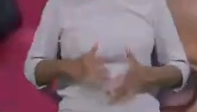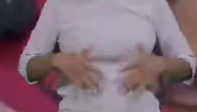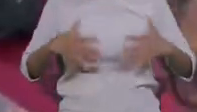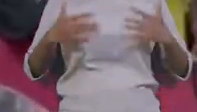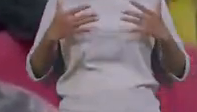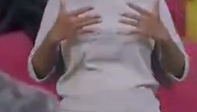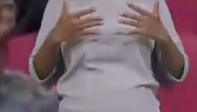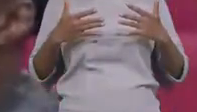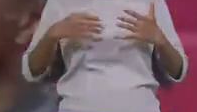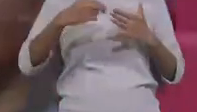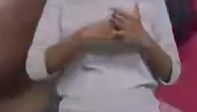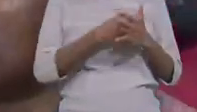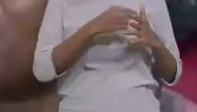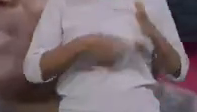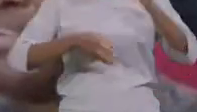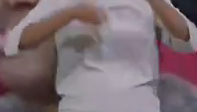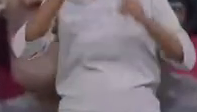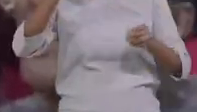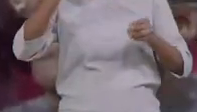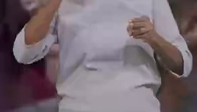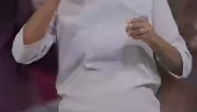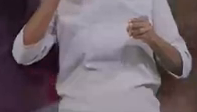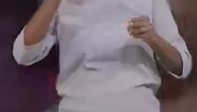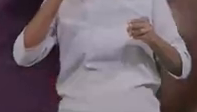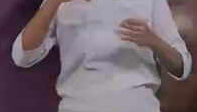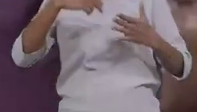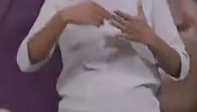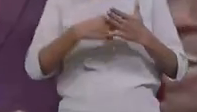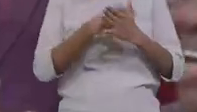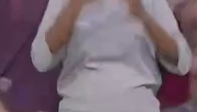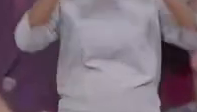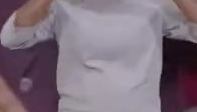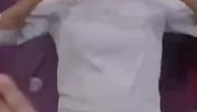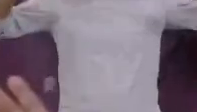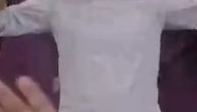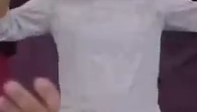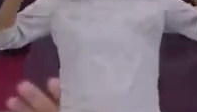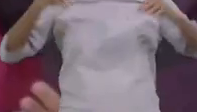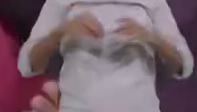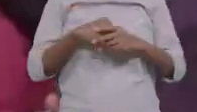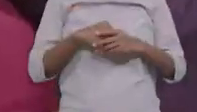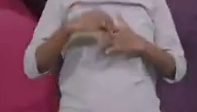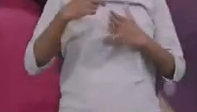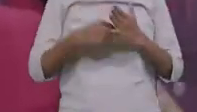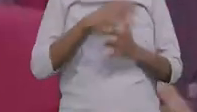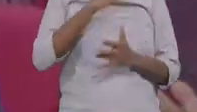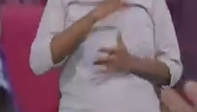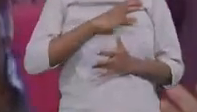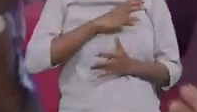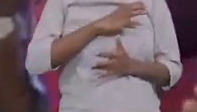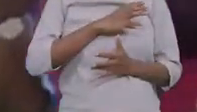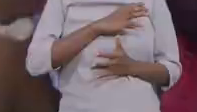Nouvelle vie, nouvelle hauteur, nouvelle réalisation,